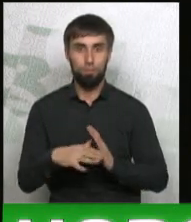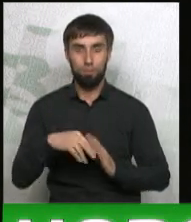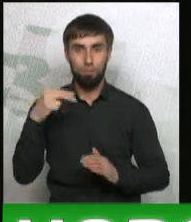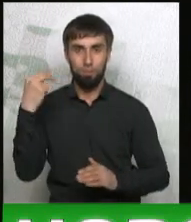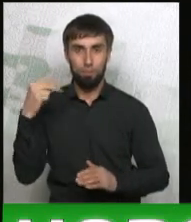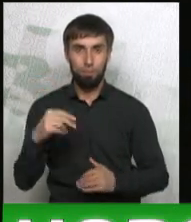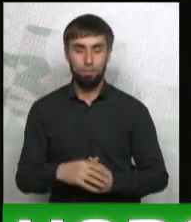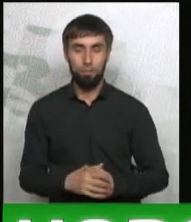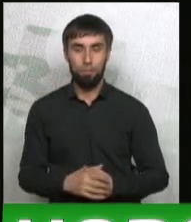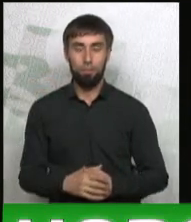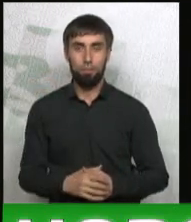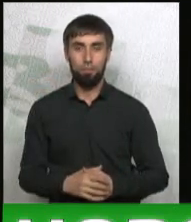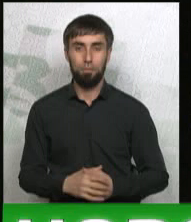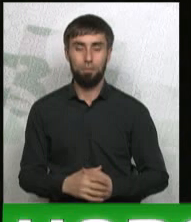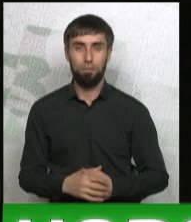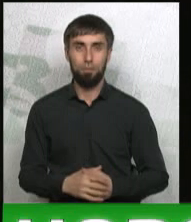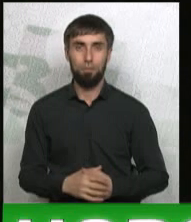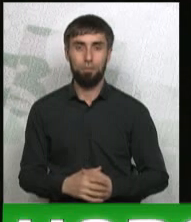президента. Вот.